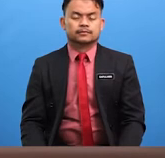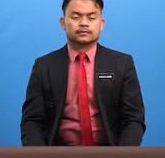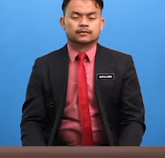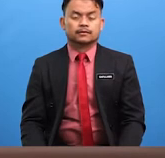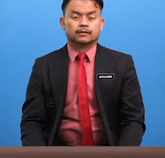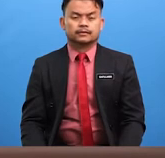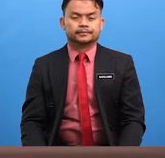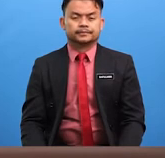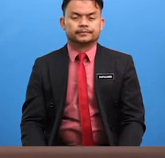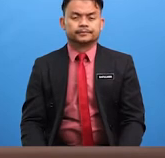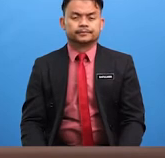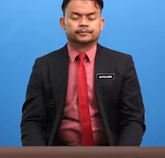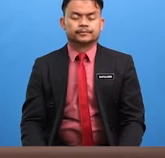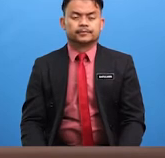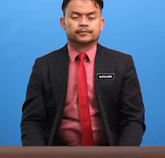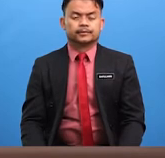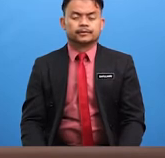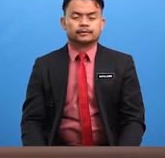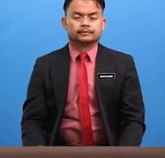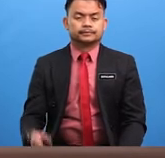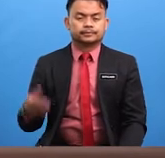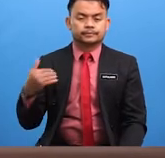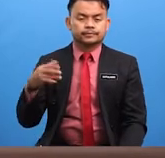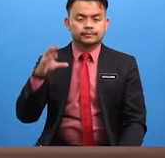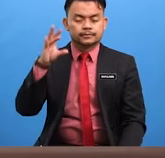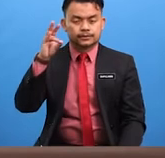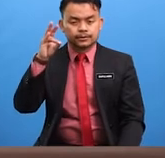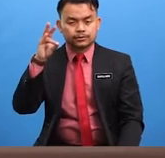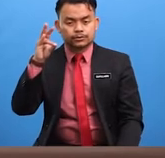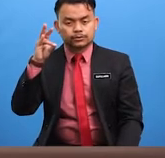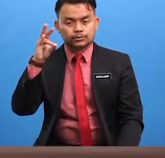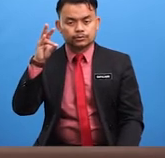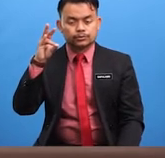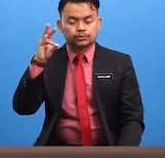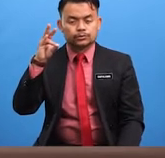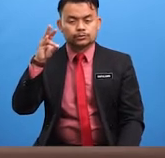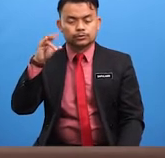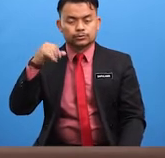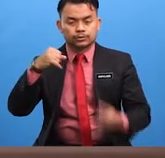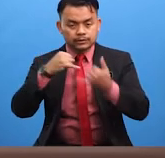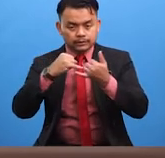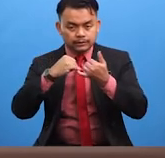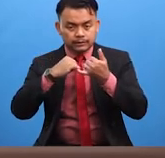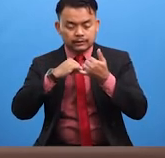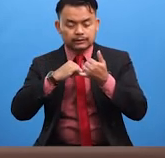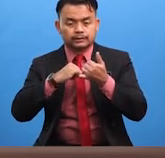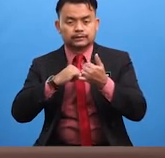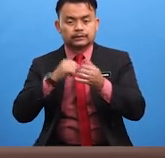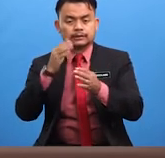manakala 7 batang pula diikat pada bahagian kanan menggunakan pita pelekat sebelum kedua-dua bahagian akan digabungkan.